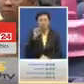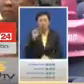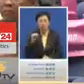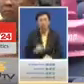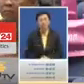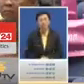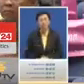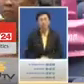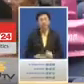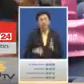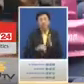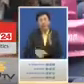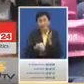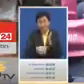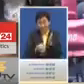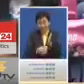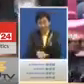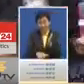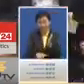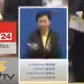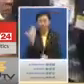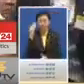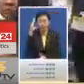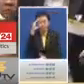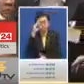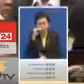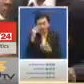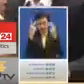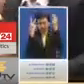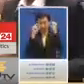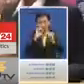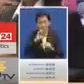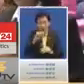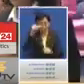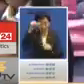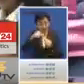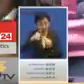100% มีภาษีประเภทหนึ่งเมื่อคืนท่านนายกบอกว่าท่านจ